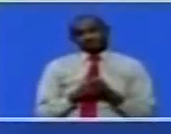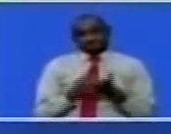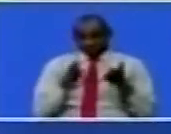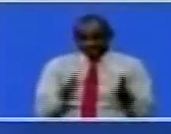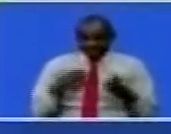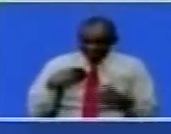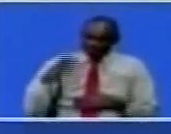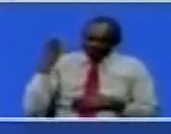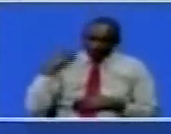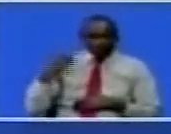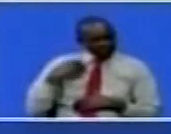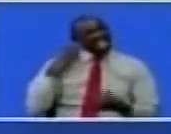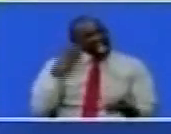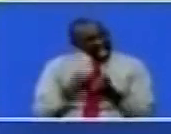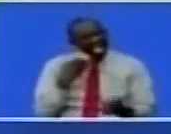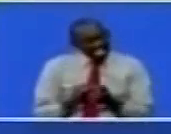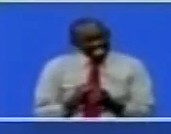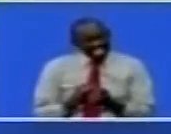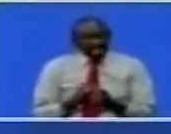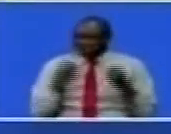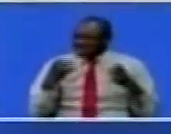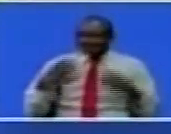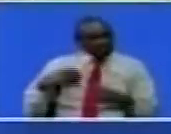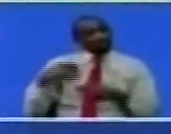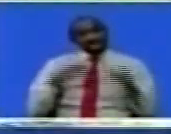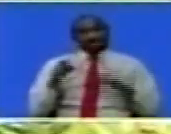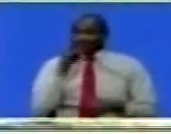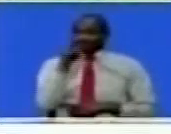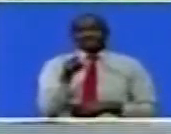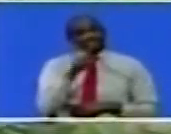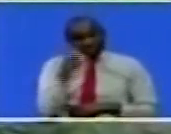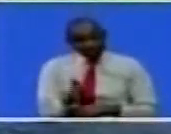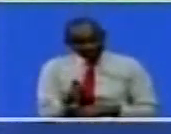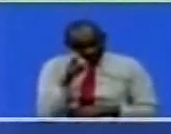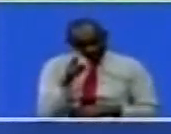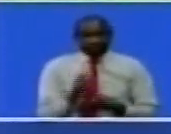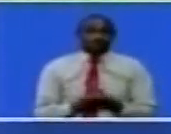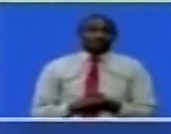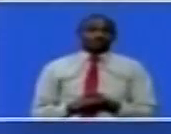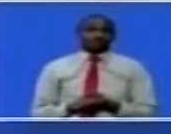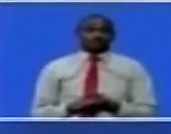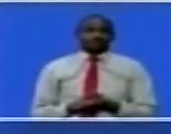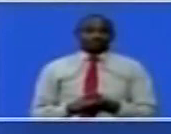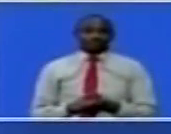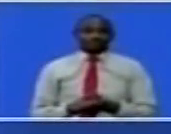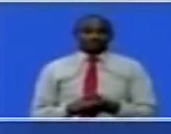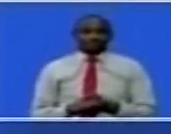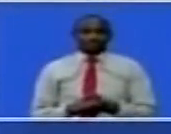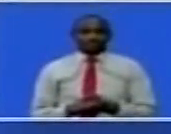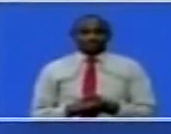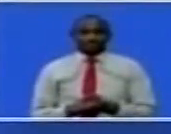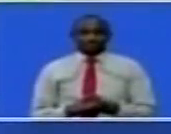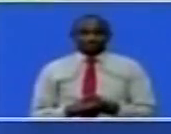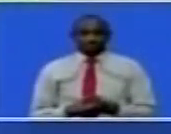Lakini nikapita. Nilikuwa ngumu, ilisumbua watu, ikafanya watu kwenda Uganda. 8 nikafanya kape. Basi